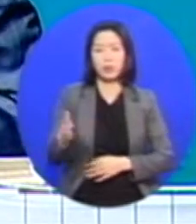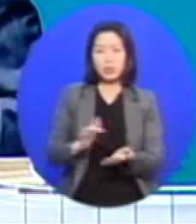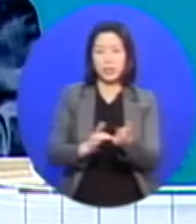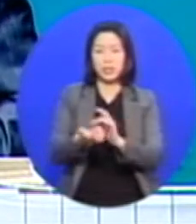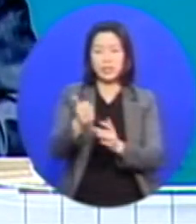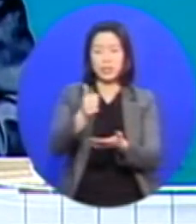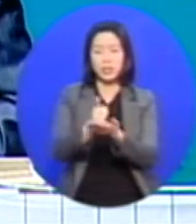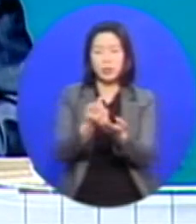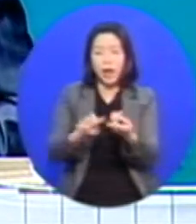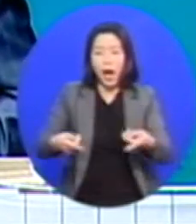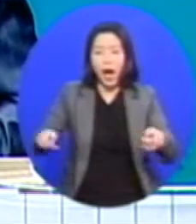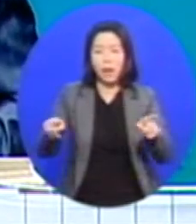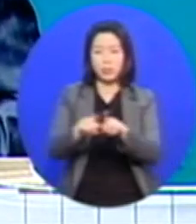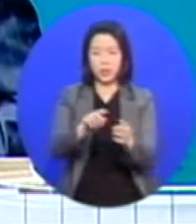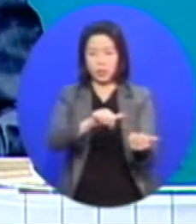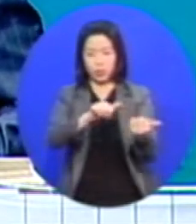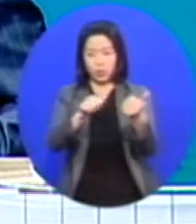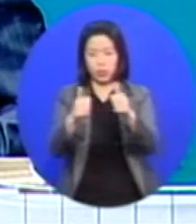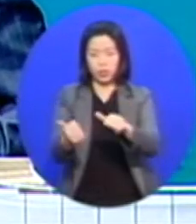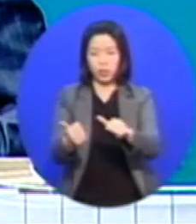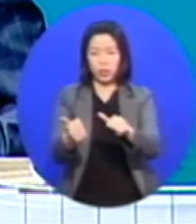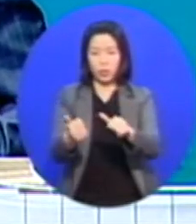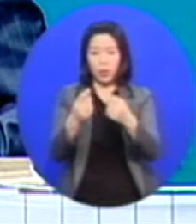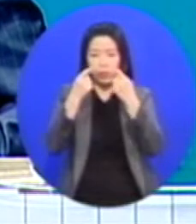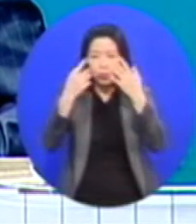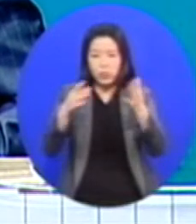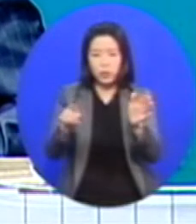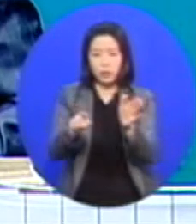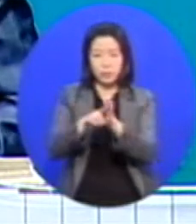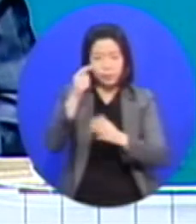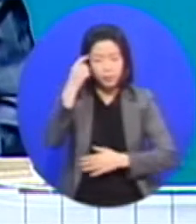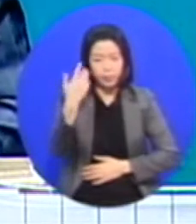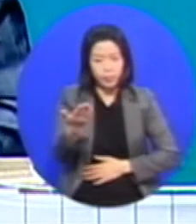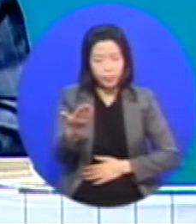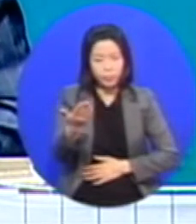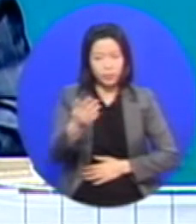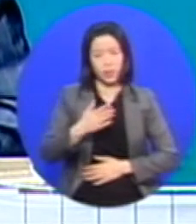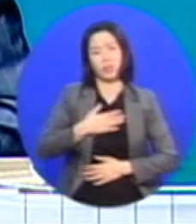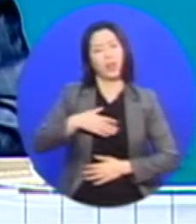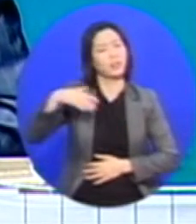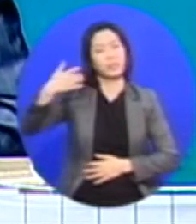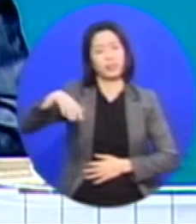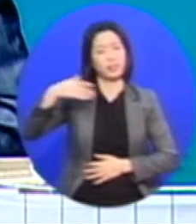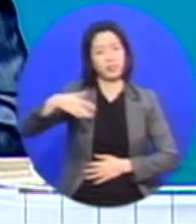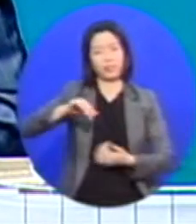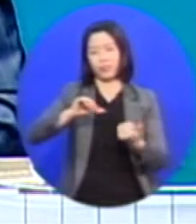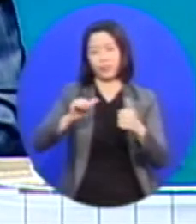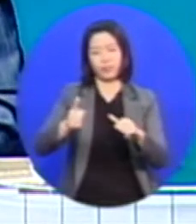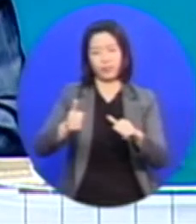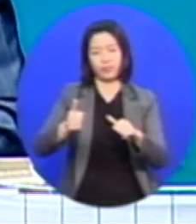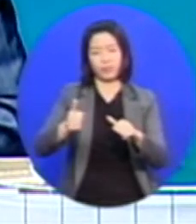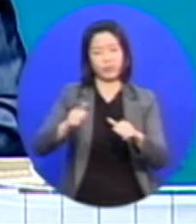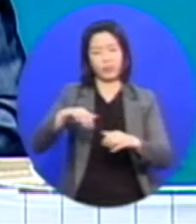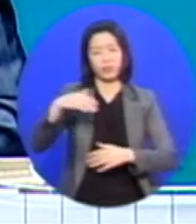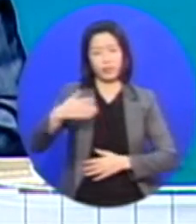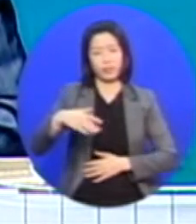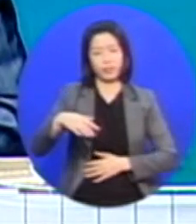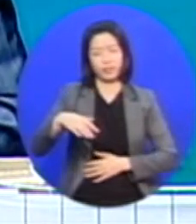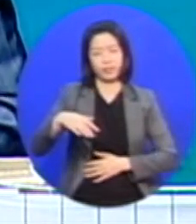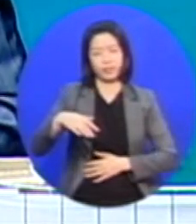죽었다고 그렇게 분명히 믿고 있나요 나는 안 죽은 것 같아요 나는 아직 안